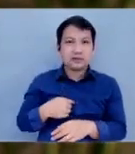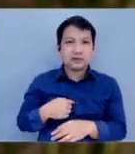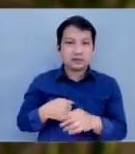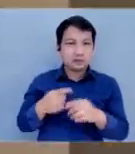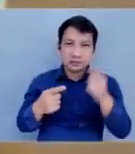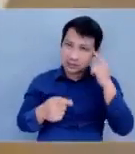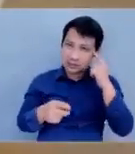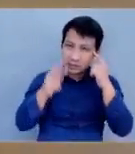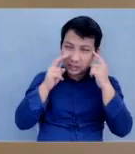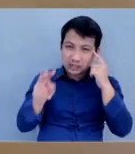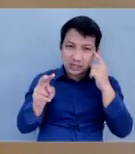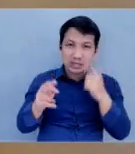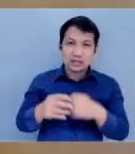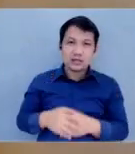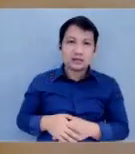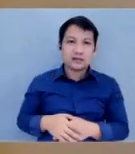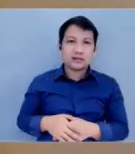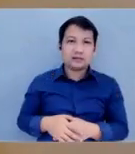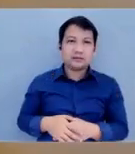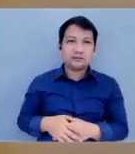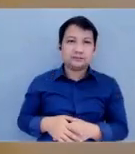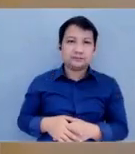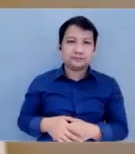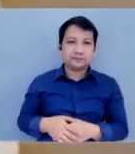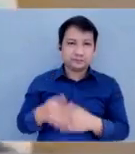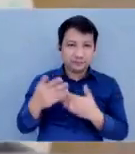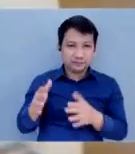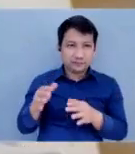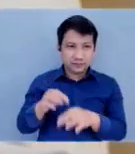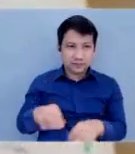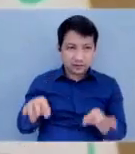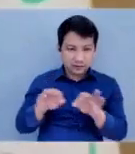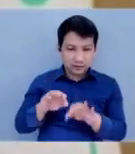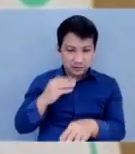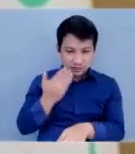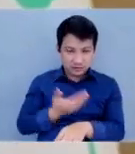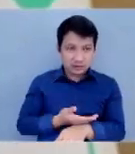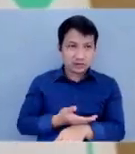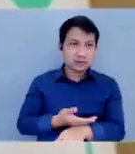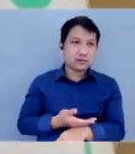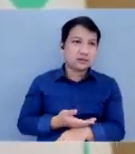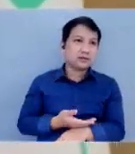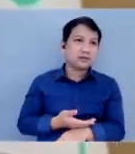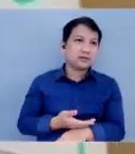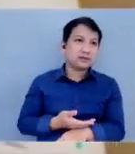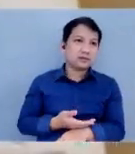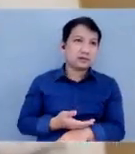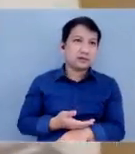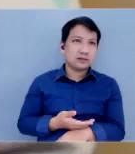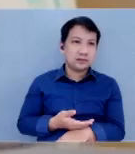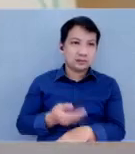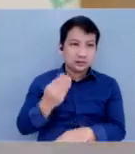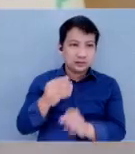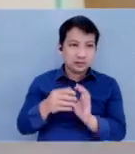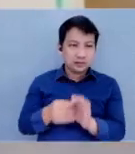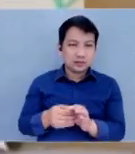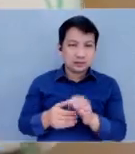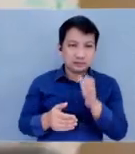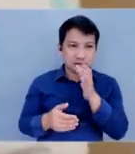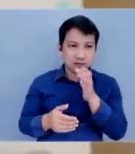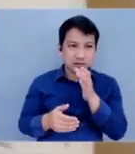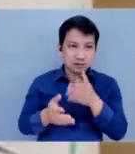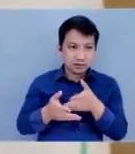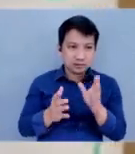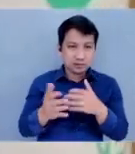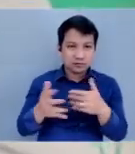kanya. Basta raw kailangan siya ng kanyang anak, hindi raw nagdadalawang isip si Mommy Sophia na bitawan ng anumang